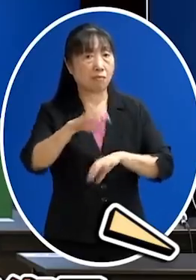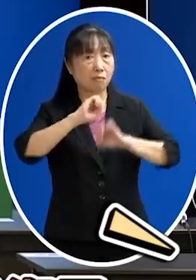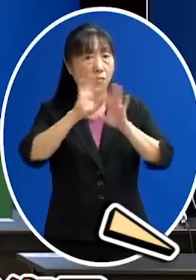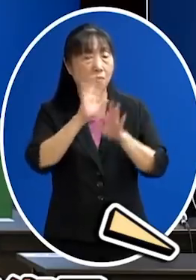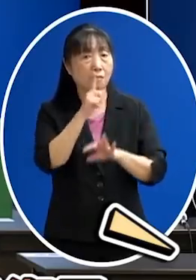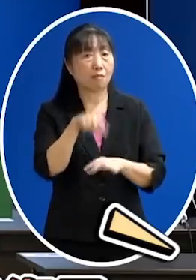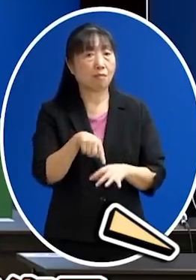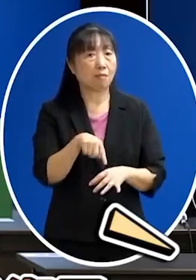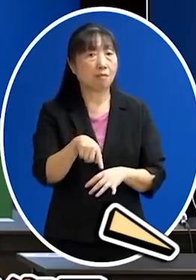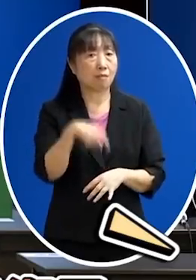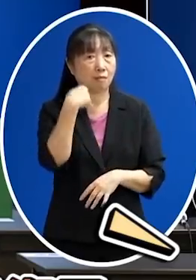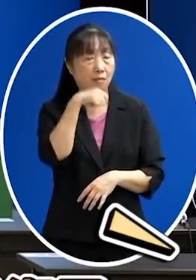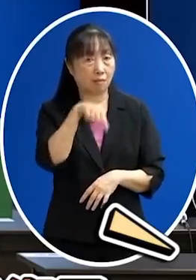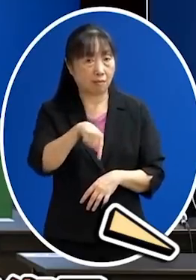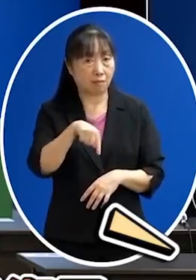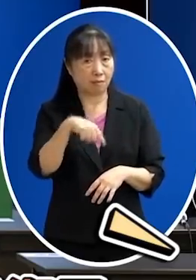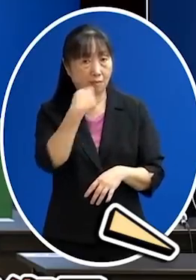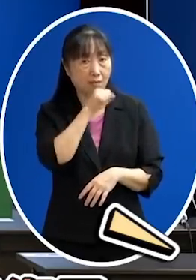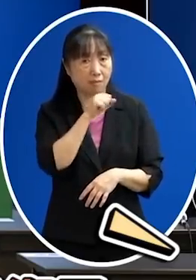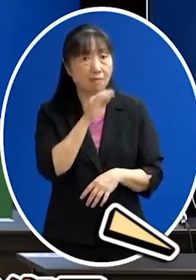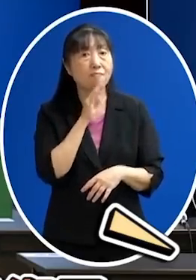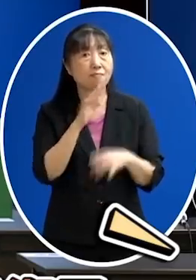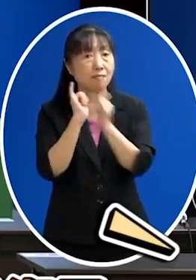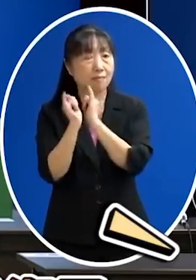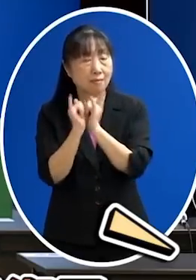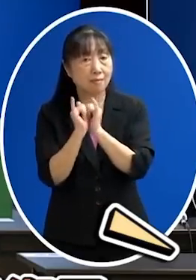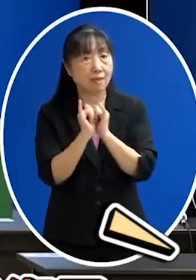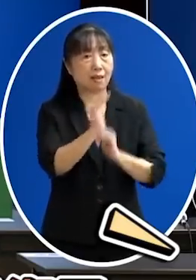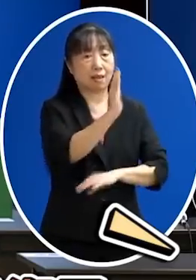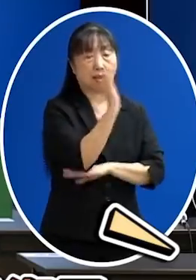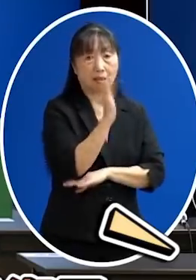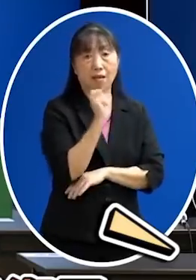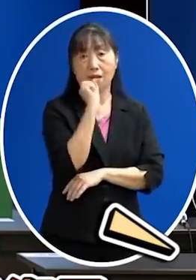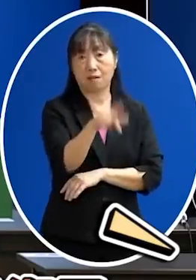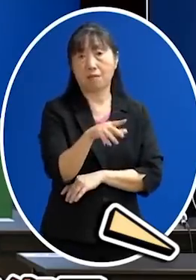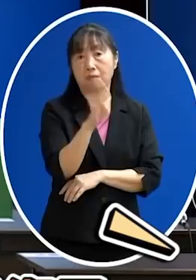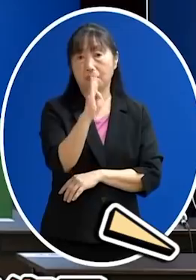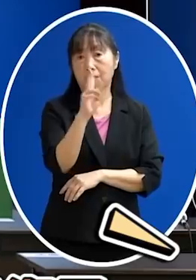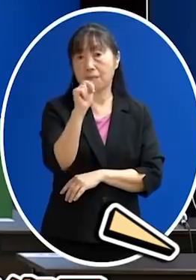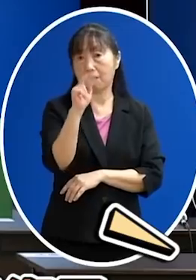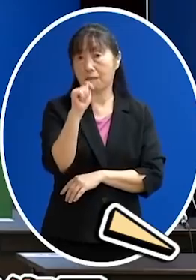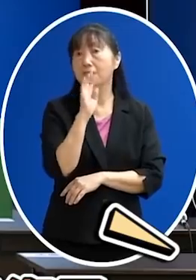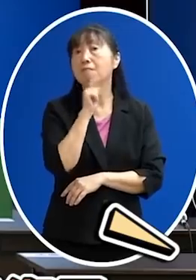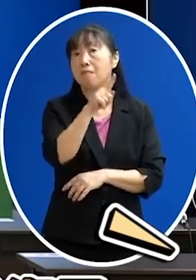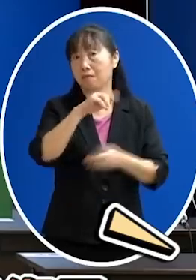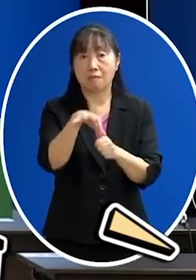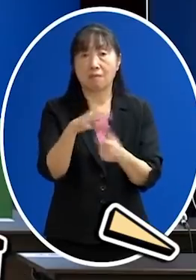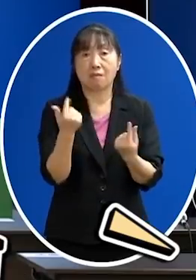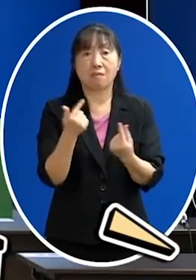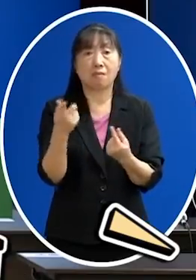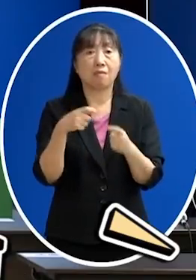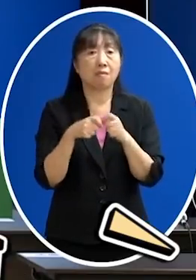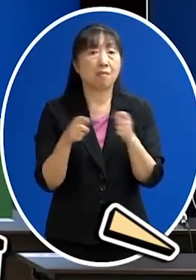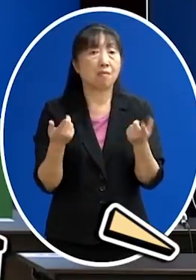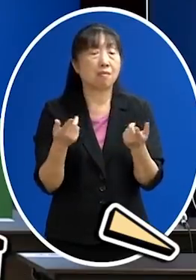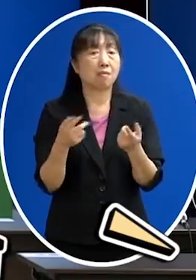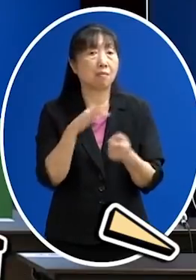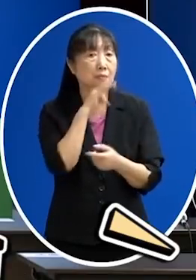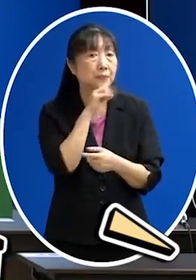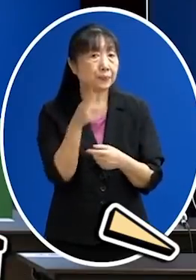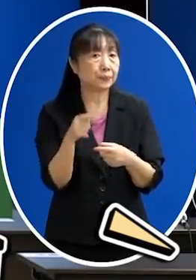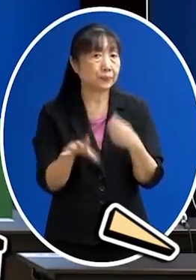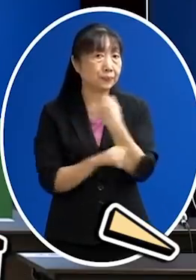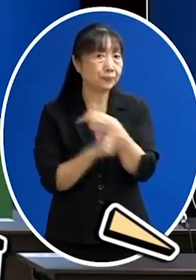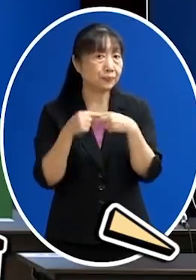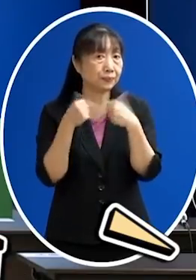是台湾不论是民间或者是官方采购 BNT 疫苗，都必须要透过复兴。如果想要采购 BNT